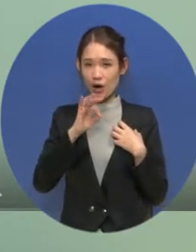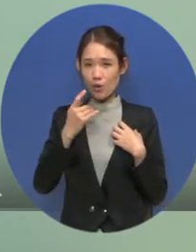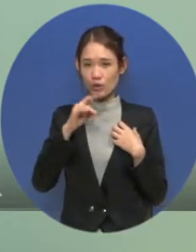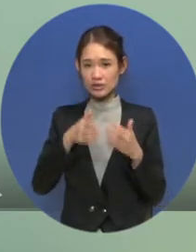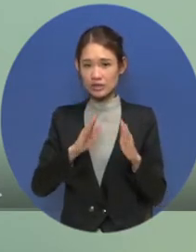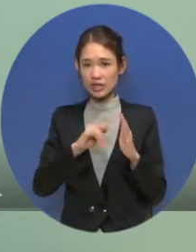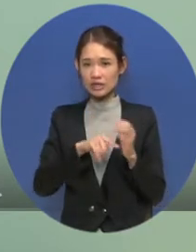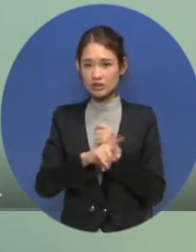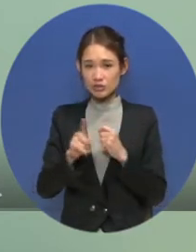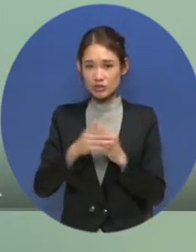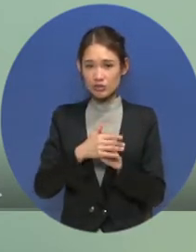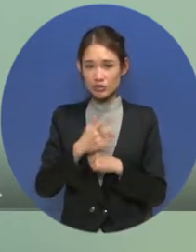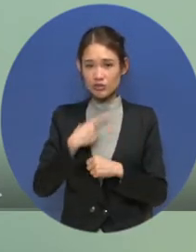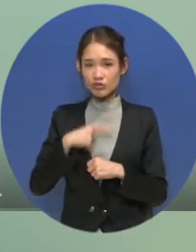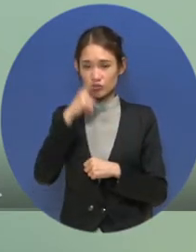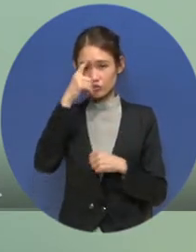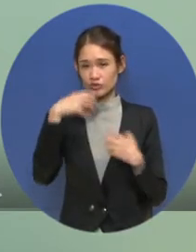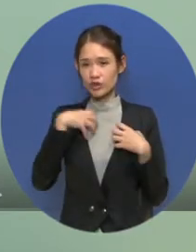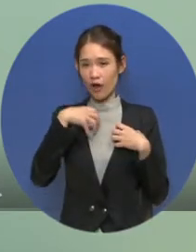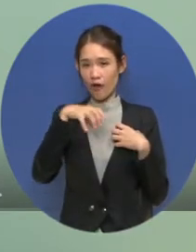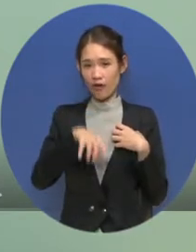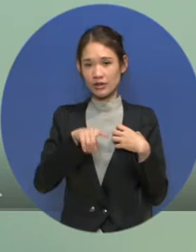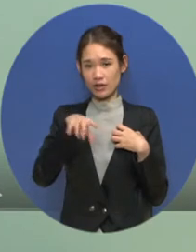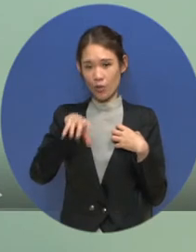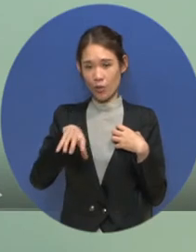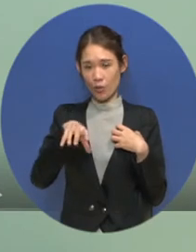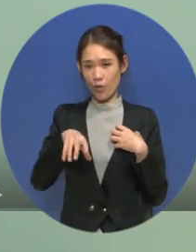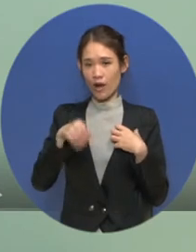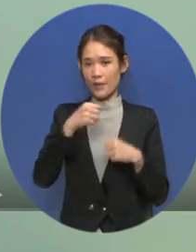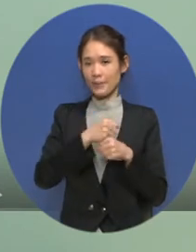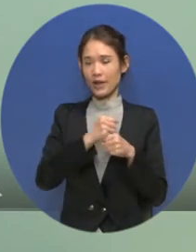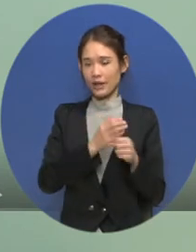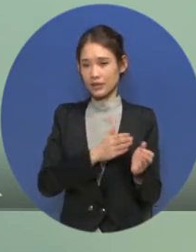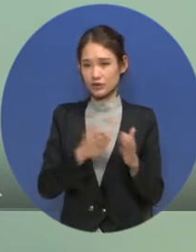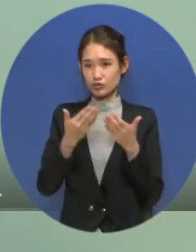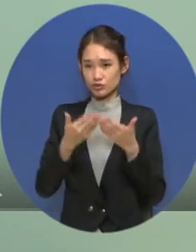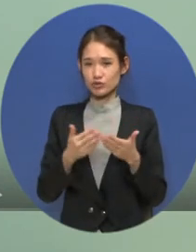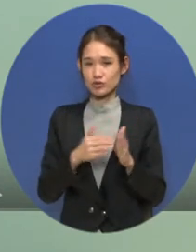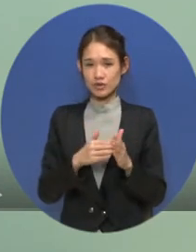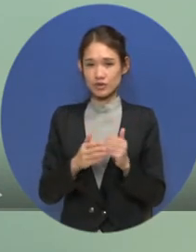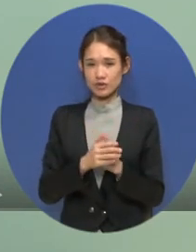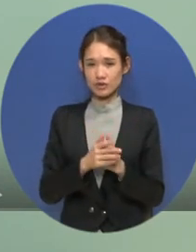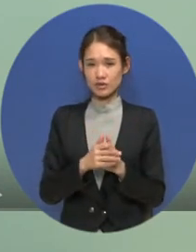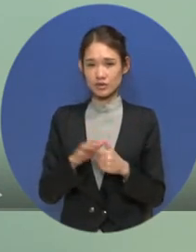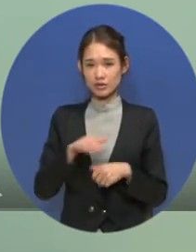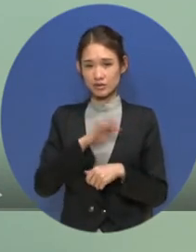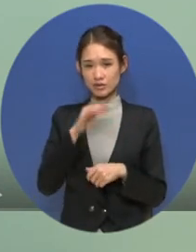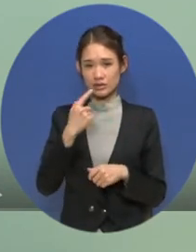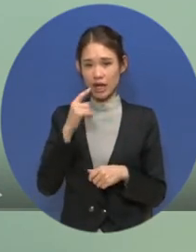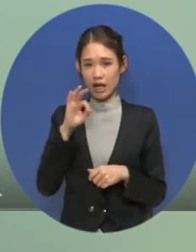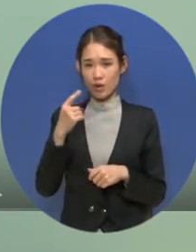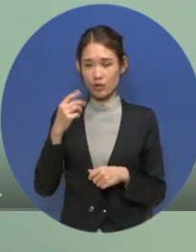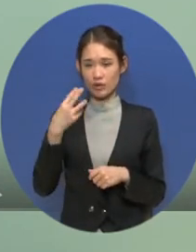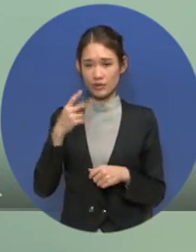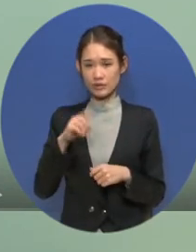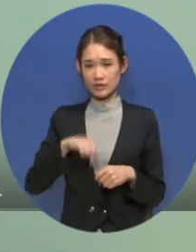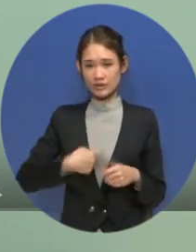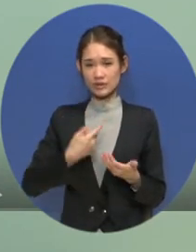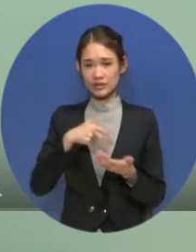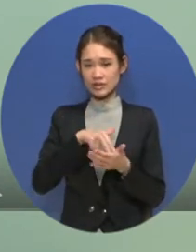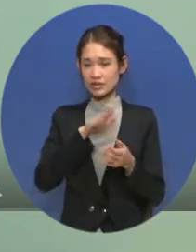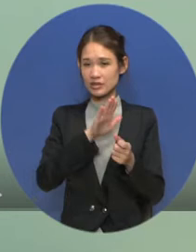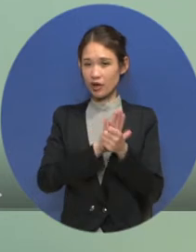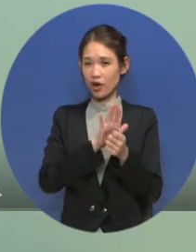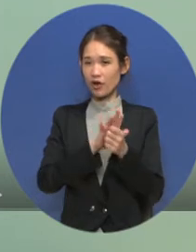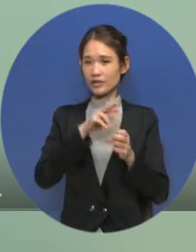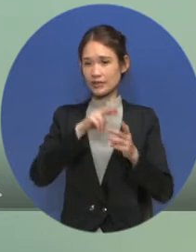게요. 영등포구청에서 요 공간을 마련해 주신 거예요. 그래서 저희가 차오름이라는